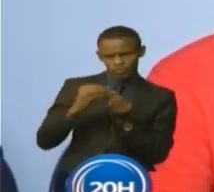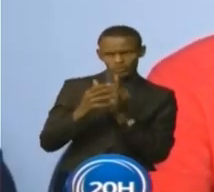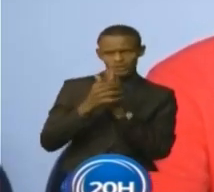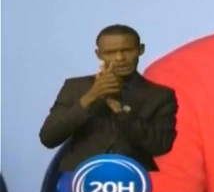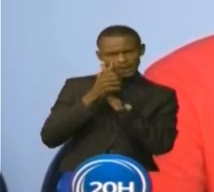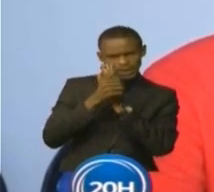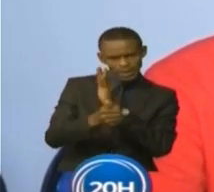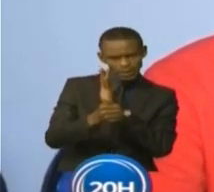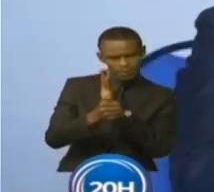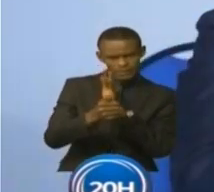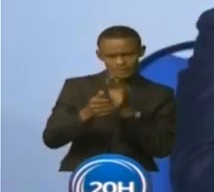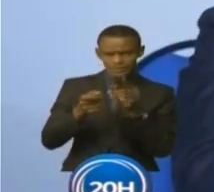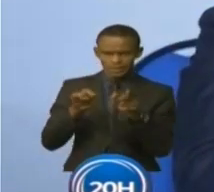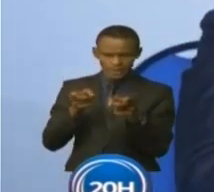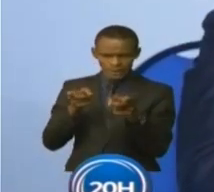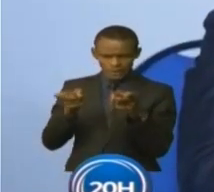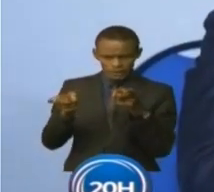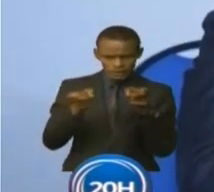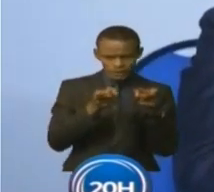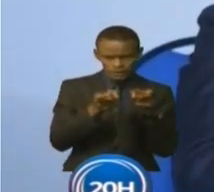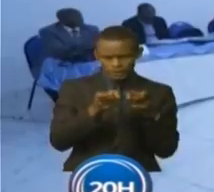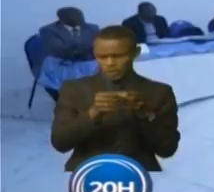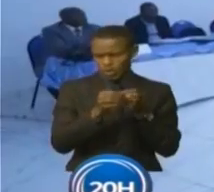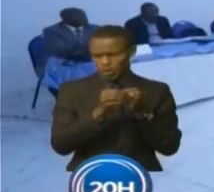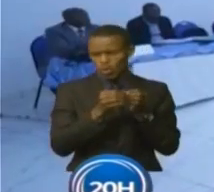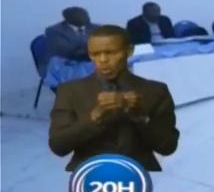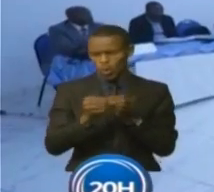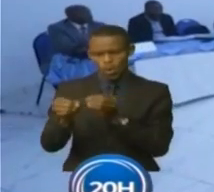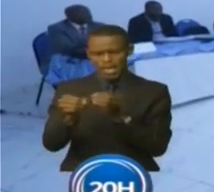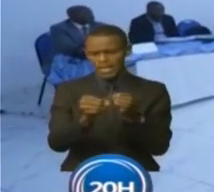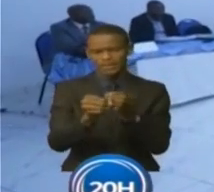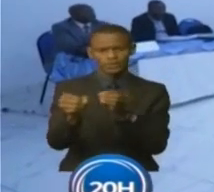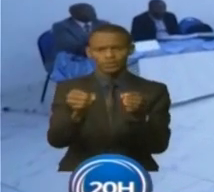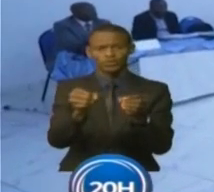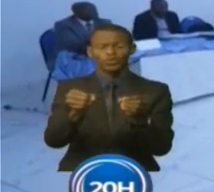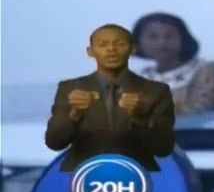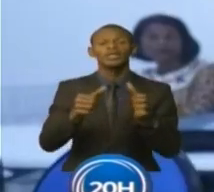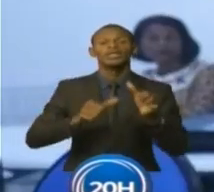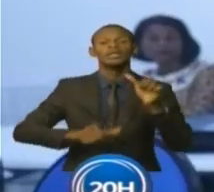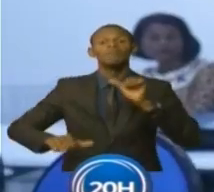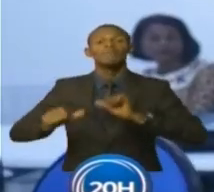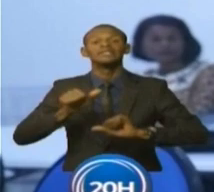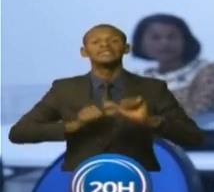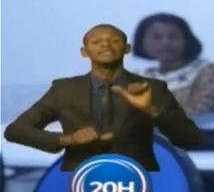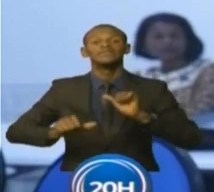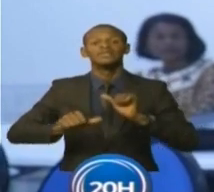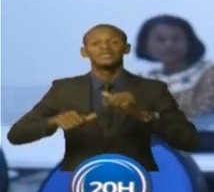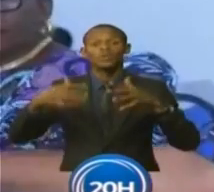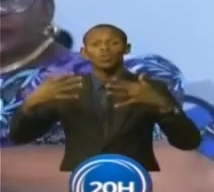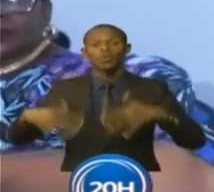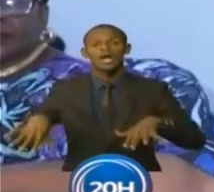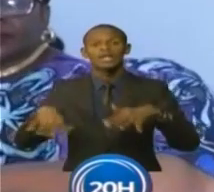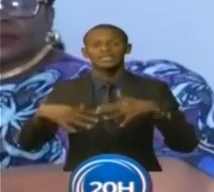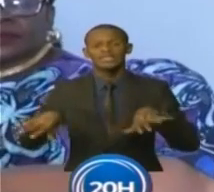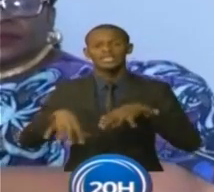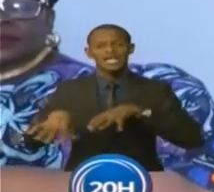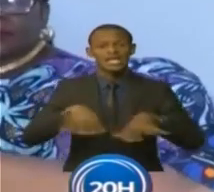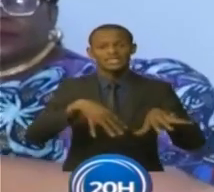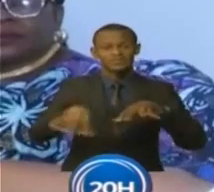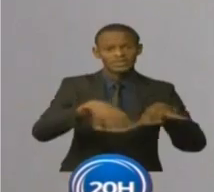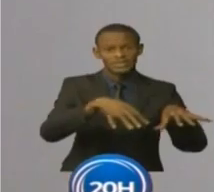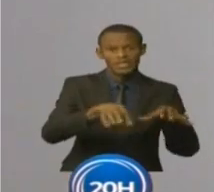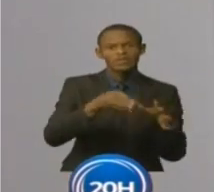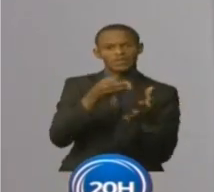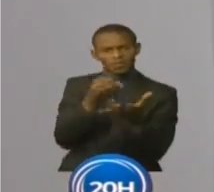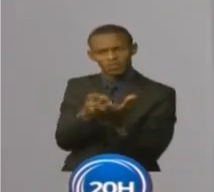supervision, contrôle, orientation et évaluation des activités du fonds et à la gestion administrative ainsi que